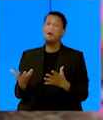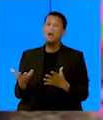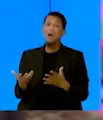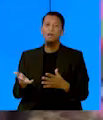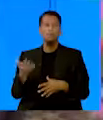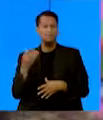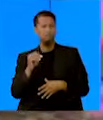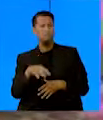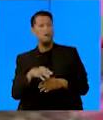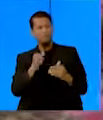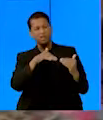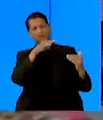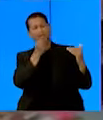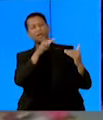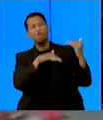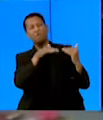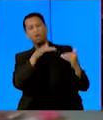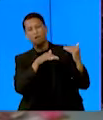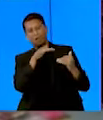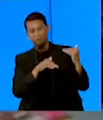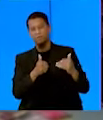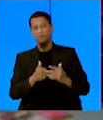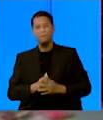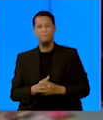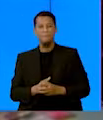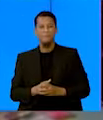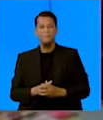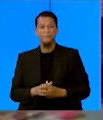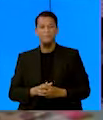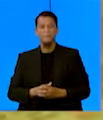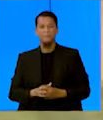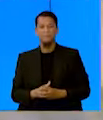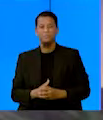lagi nawar-nawar. Lumayan miring ya? Iya, biar lebih miring lagi sih.